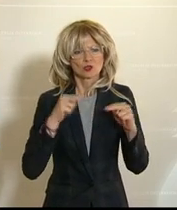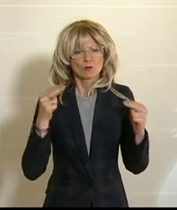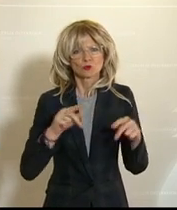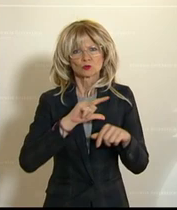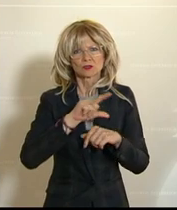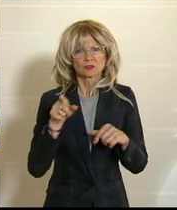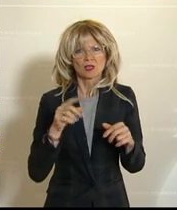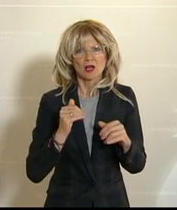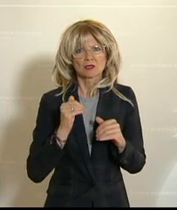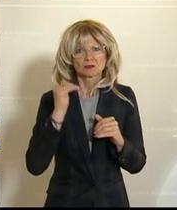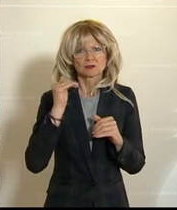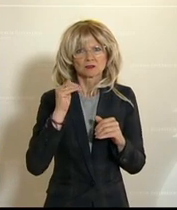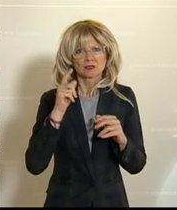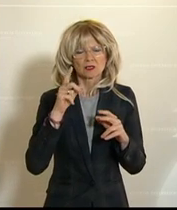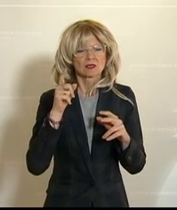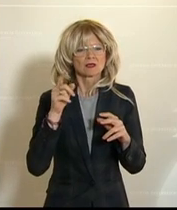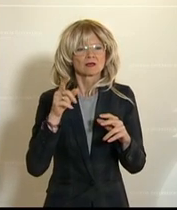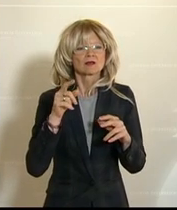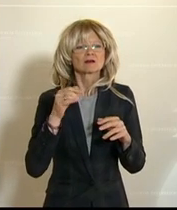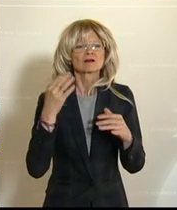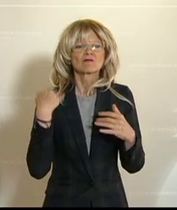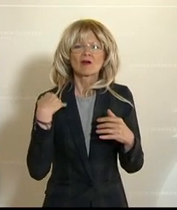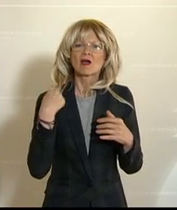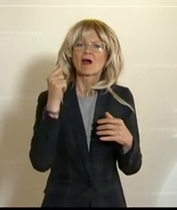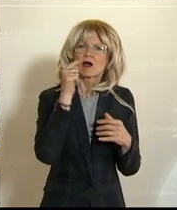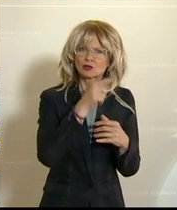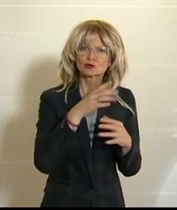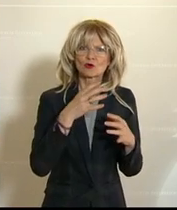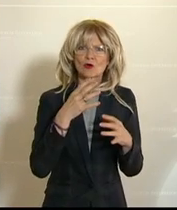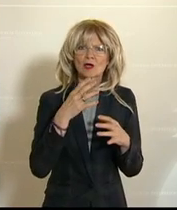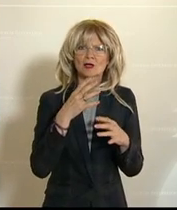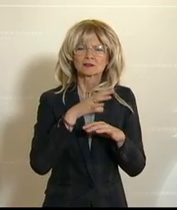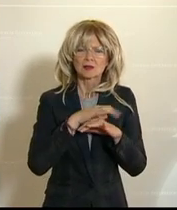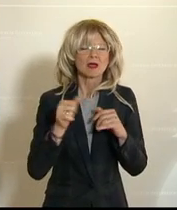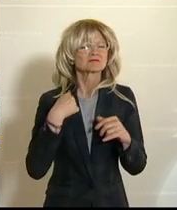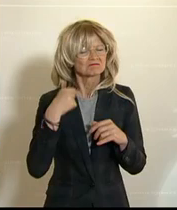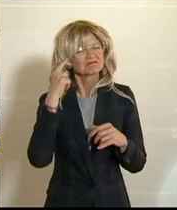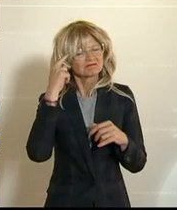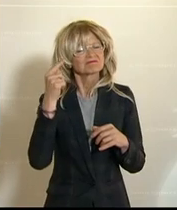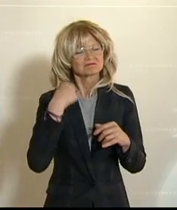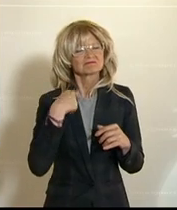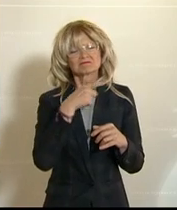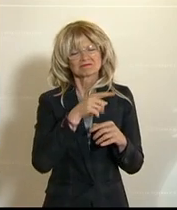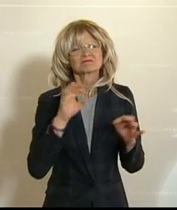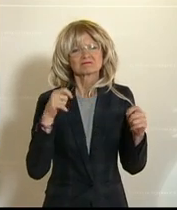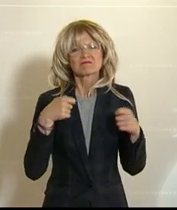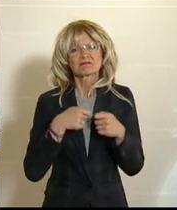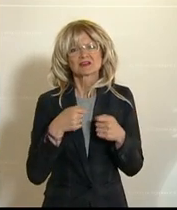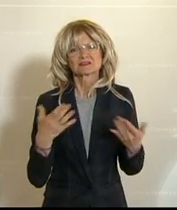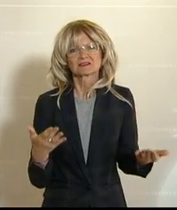sonst verbreiten, aber ich habe ihn recht treffend gefunden. Herr Minister, aber trotz allem, Sie sind